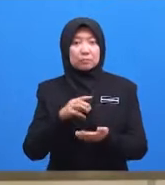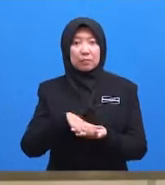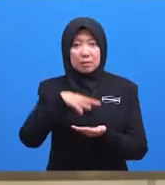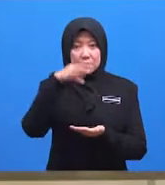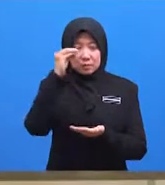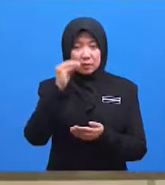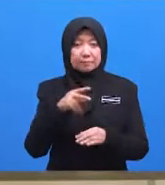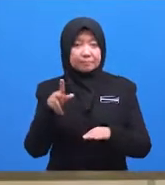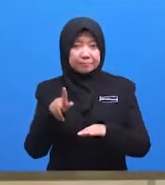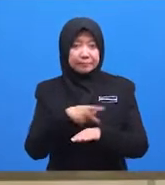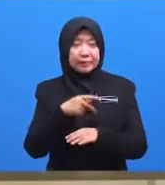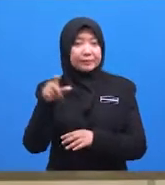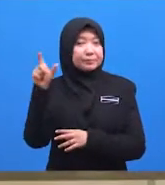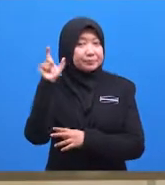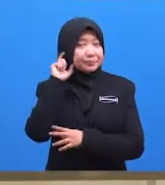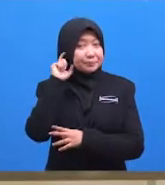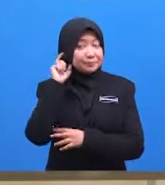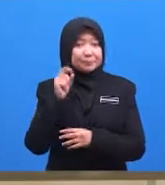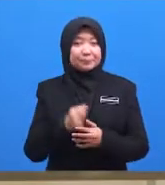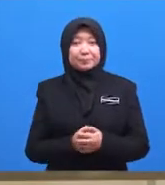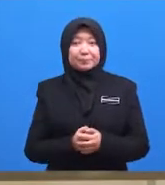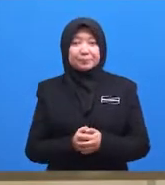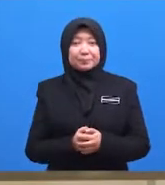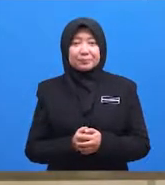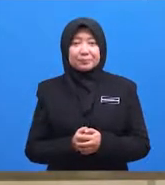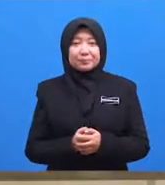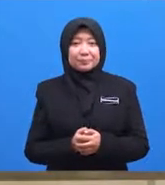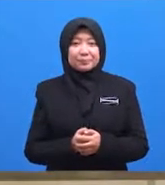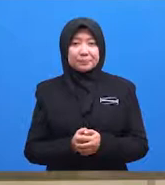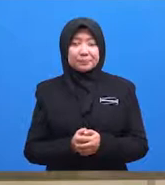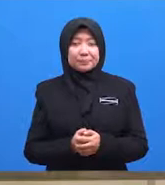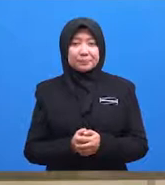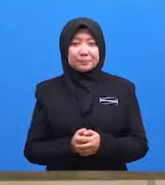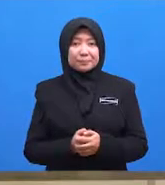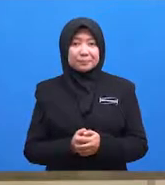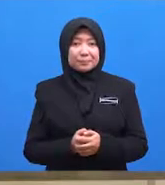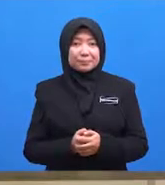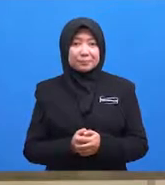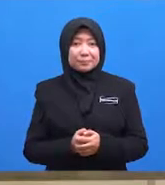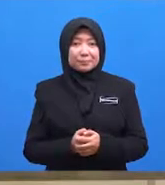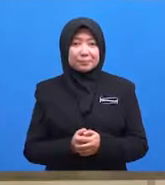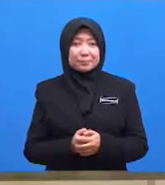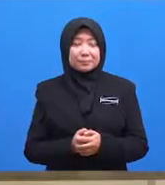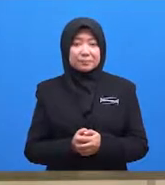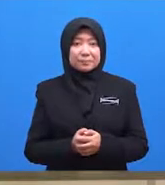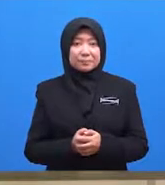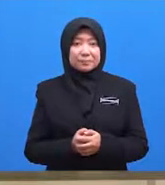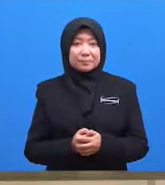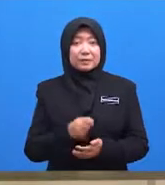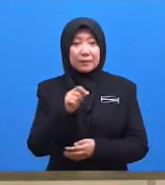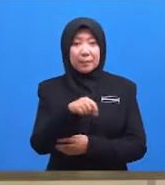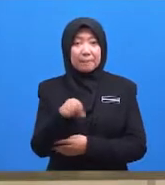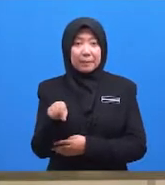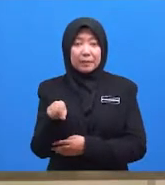pembelajaran, murid-murid sila pastikan alat bantu pendengaran berfungsi dengan baik. Pastikan juga